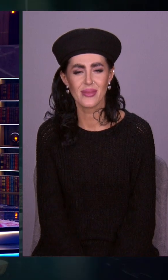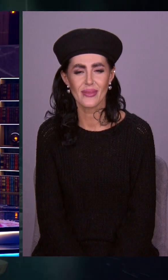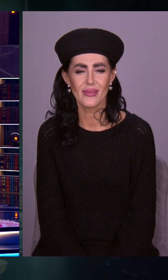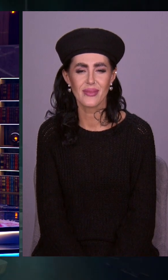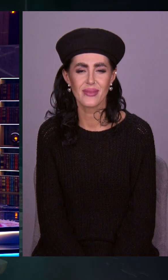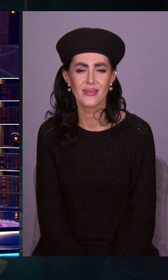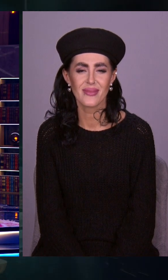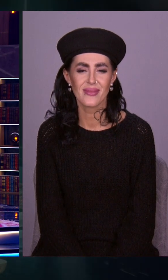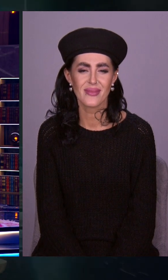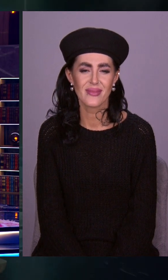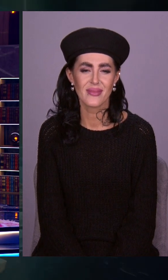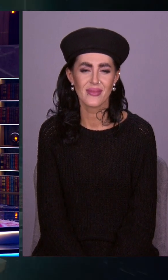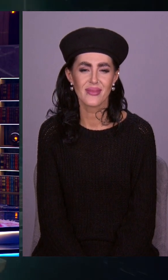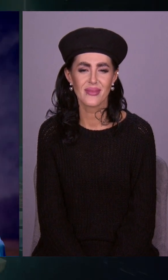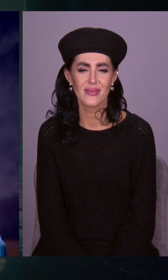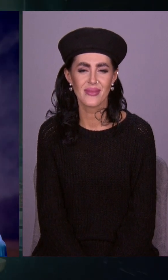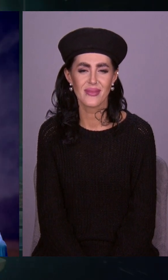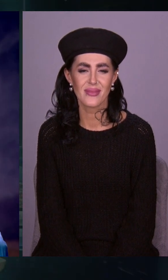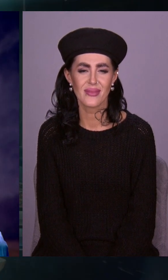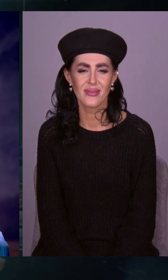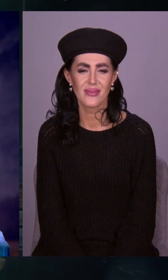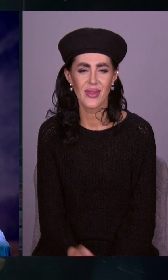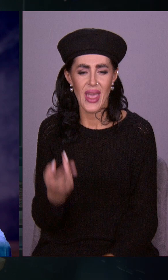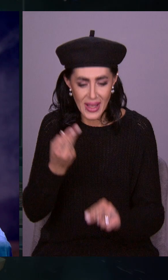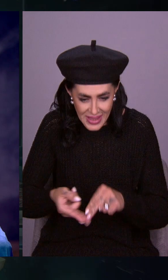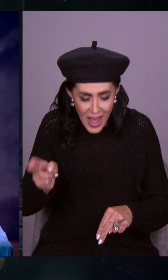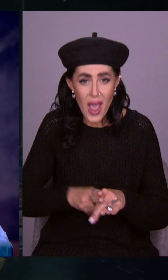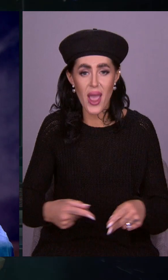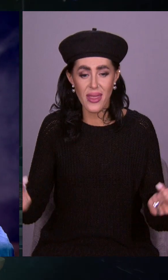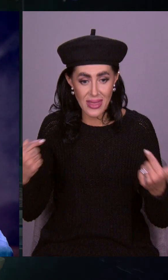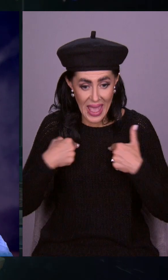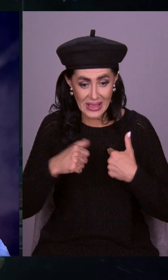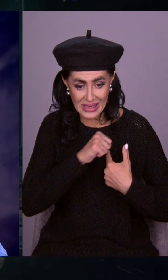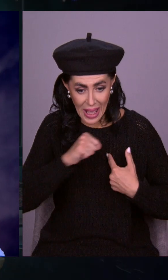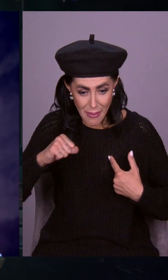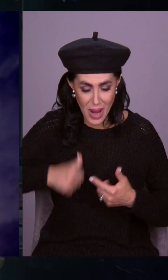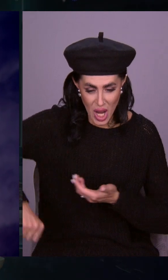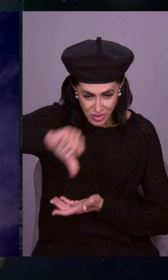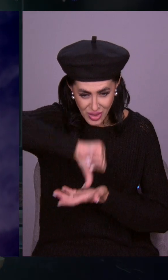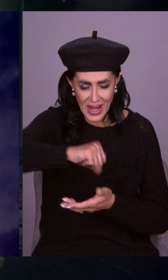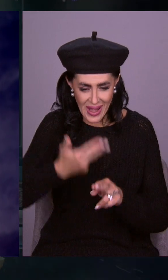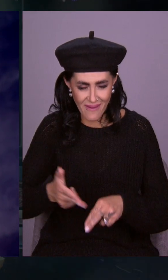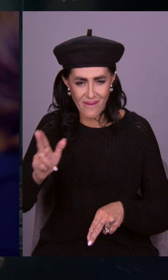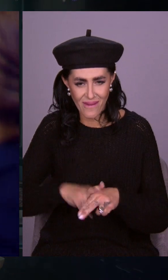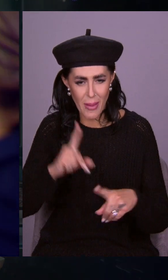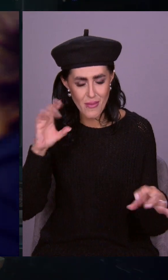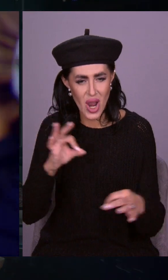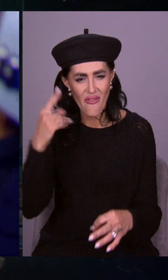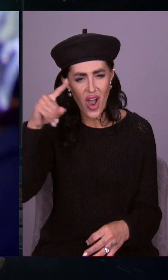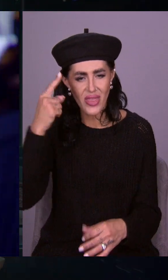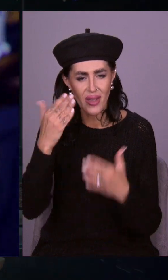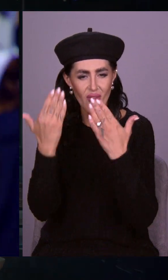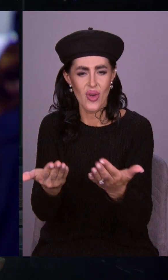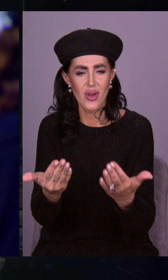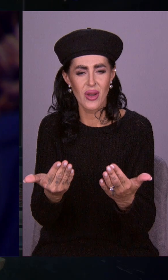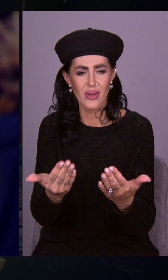Боже, я сама це все. Блін, я в цьому приймаю участь. О, чого не скажеш, це фантастика, чого не скажеш про